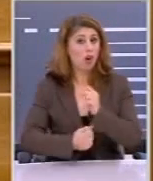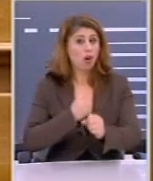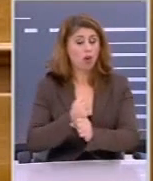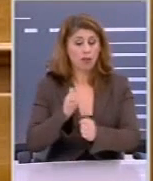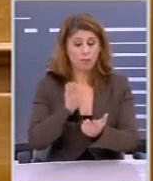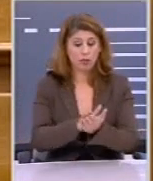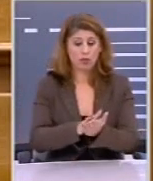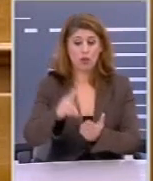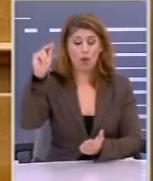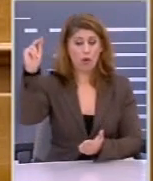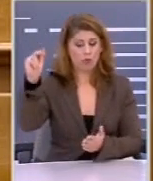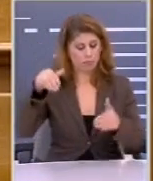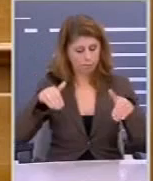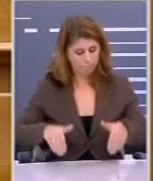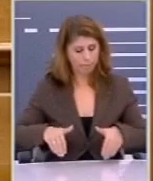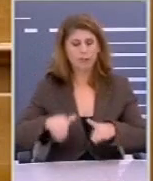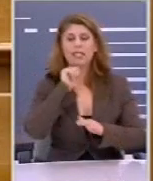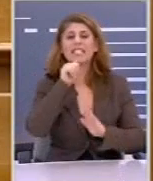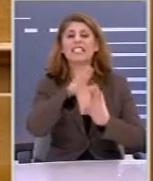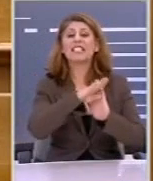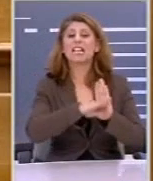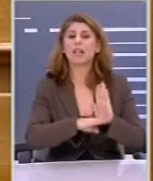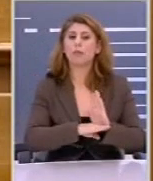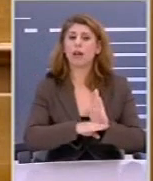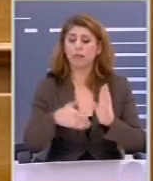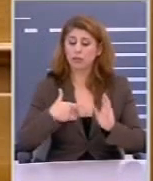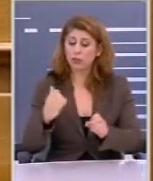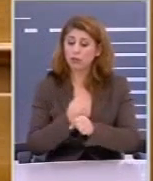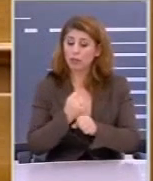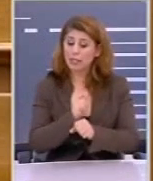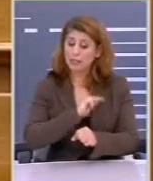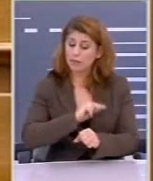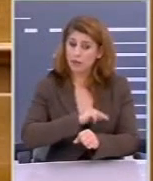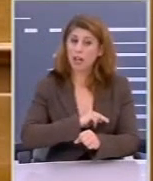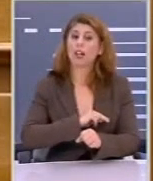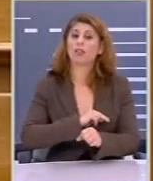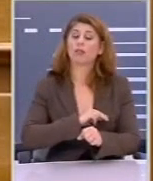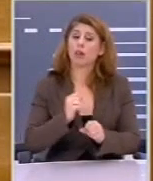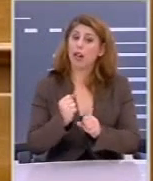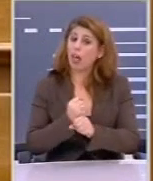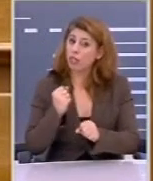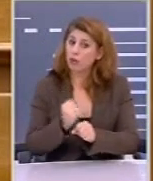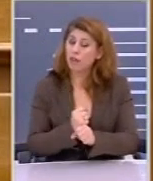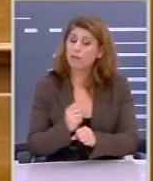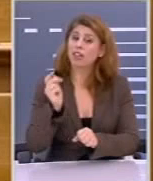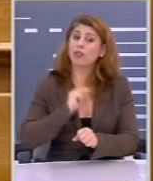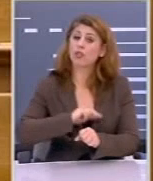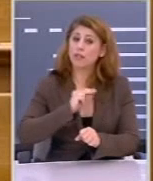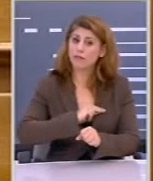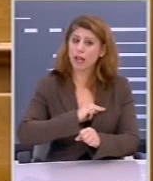να τηρούμε το Σύνταγμα και να δουλεύουμε για το συμφέρον και να ψηφίζουμε, να εργαζόμαστε για το